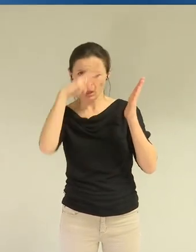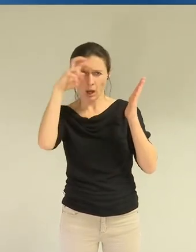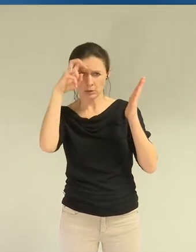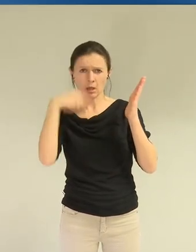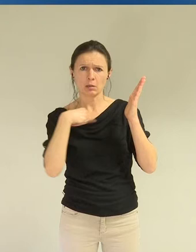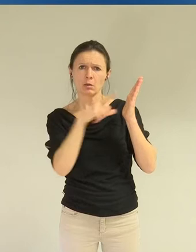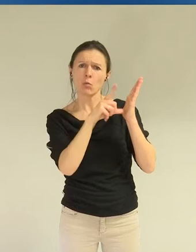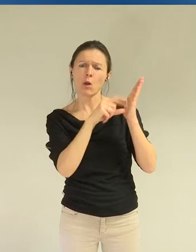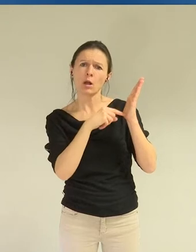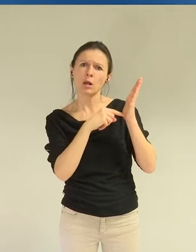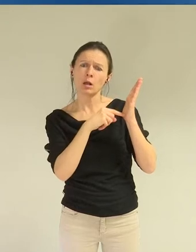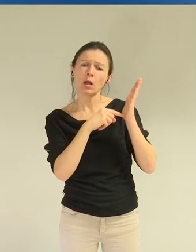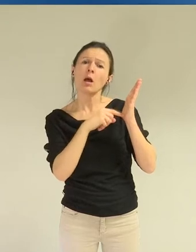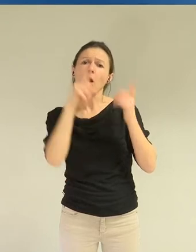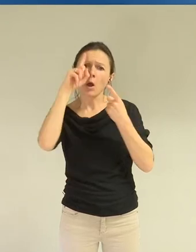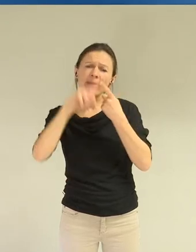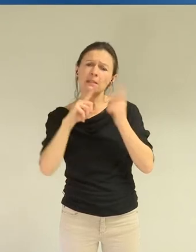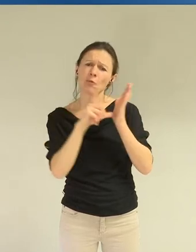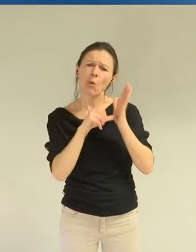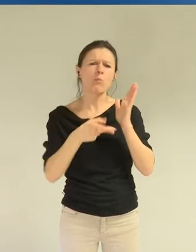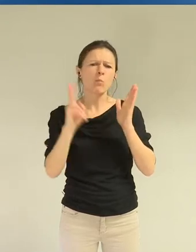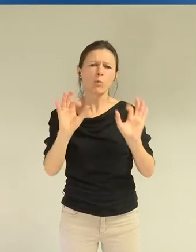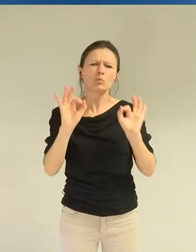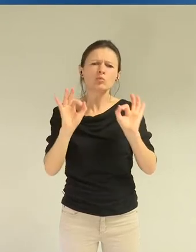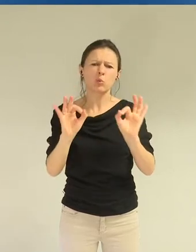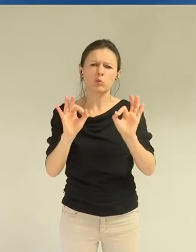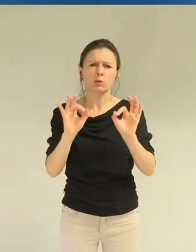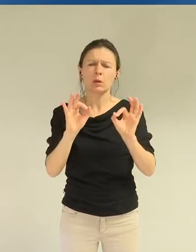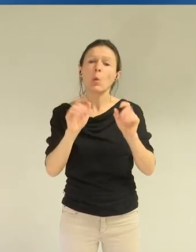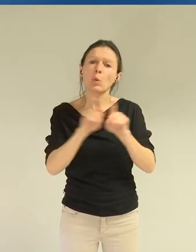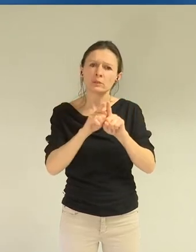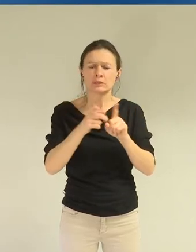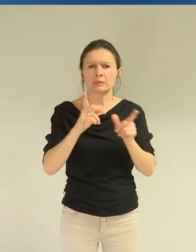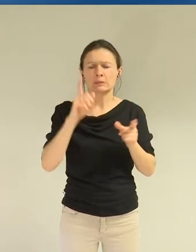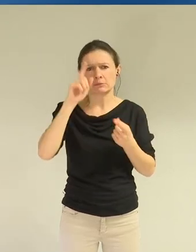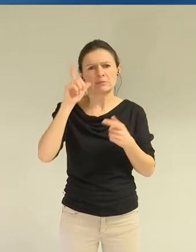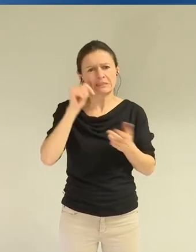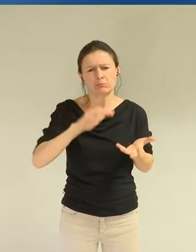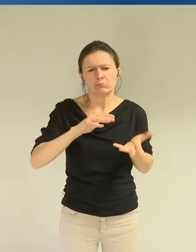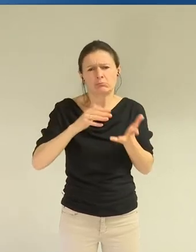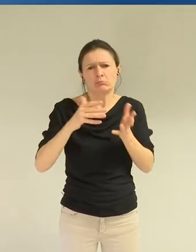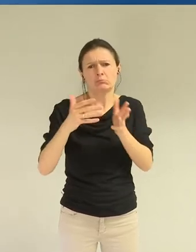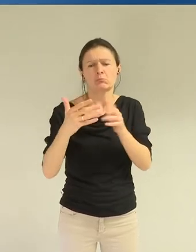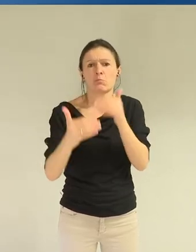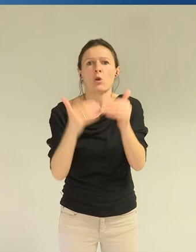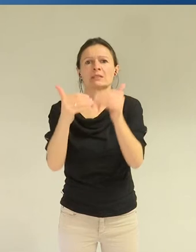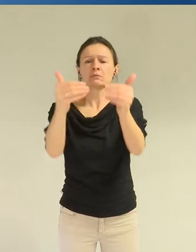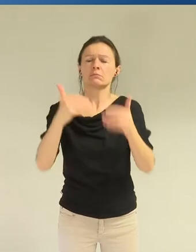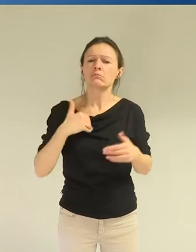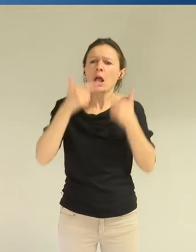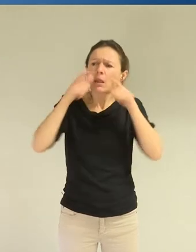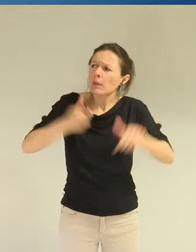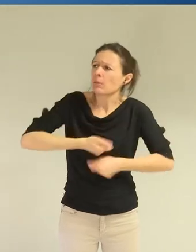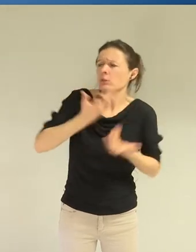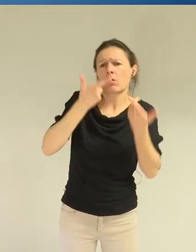justes et les plus progressistes possible je crois aux devoirs des générations de les améliorer sans cesse je crois à la liberté d'expression à la liberté de